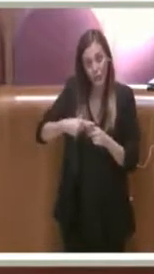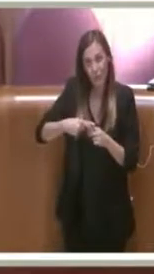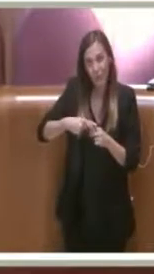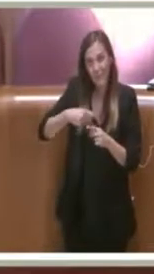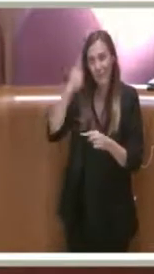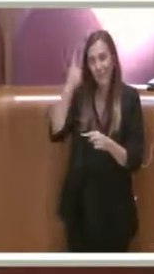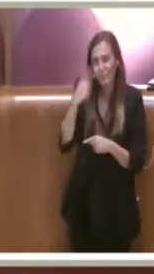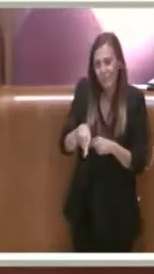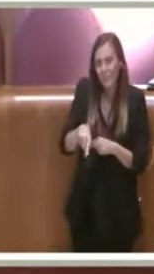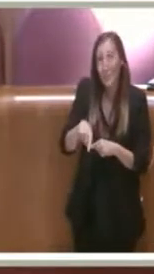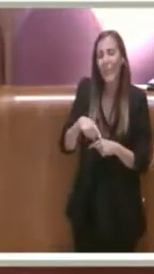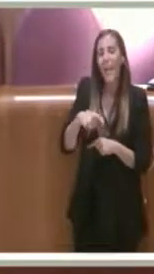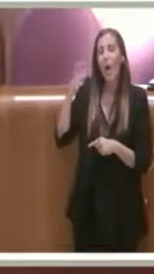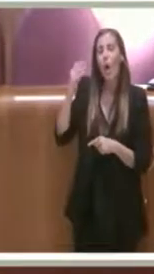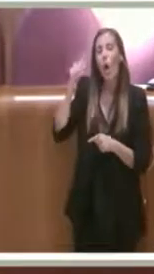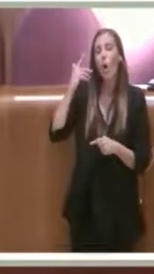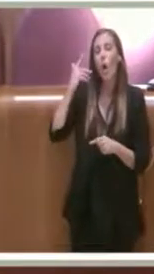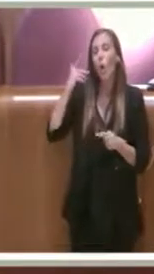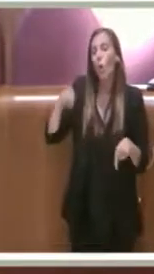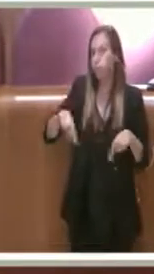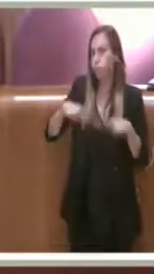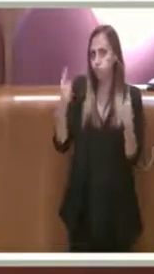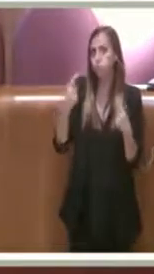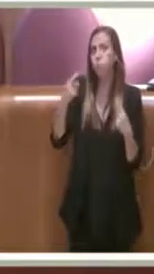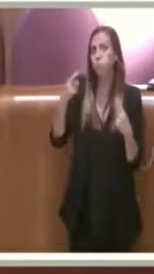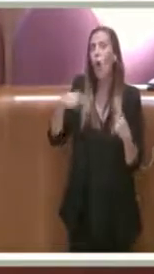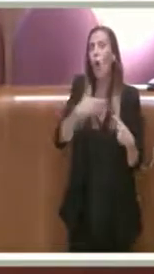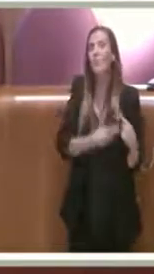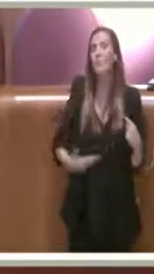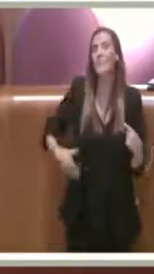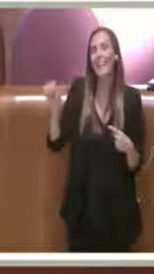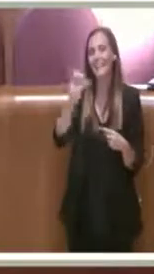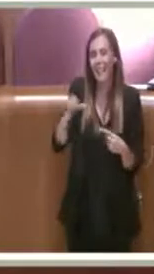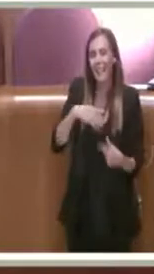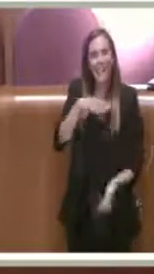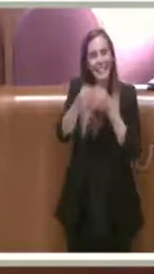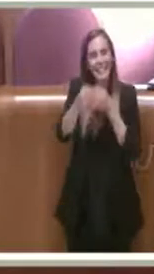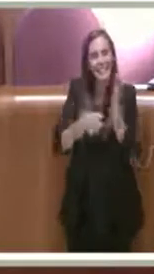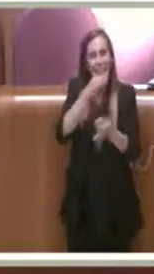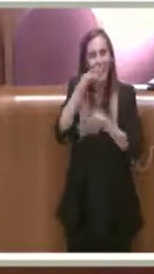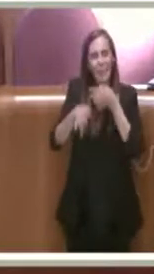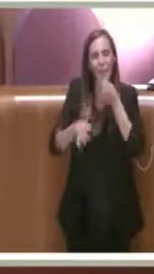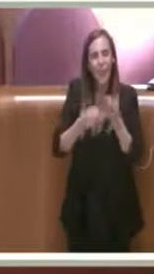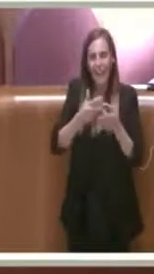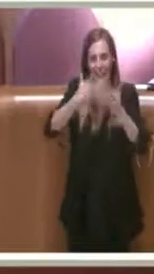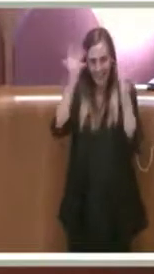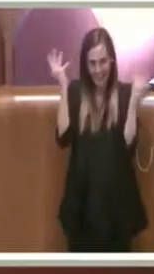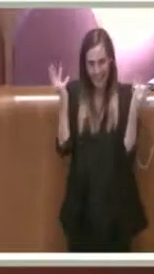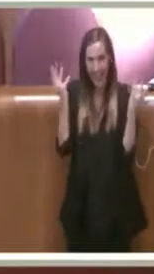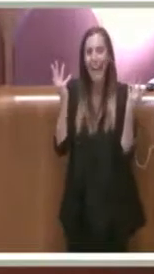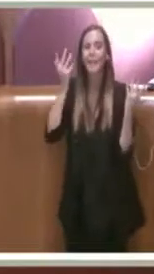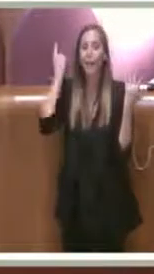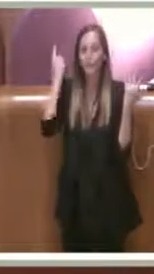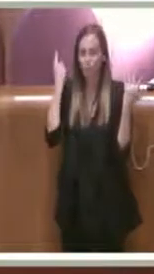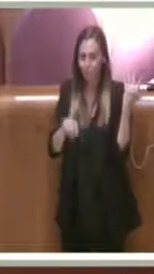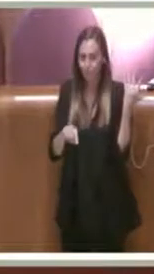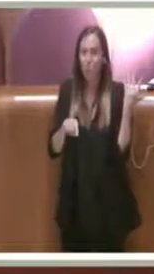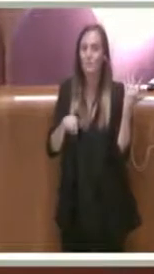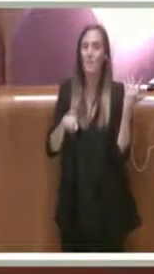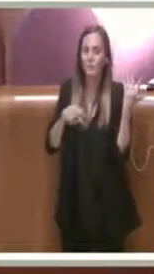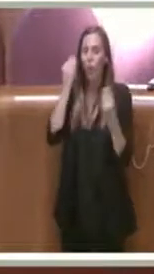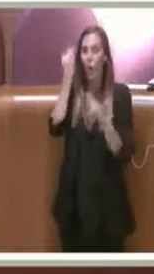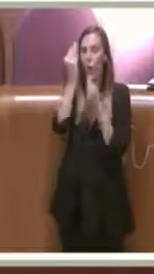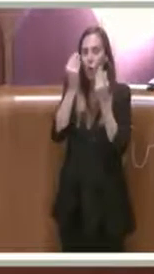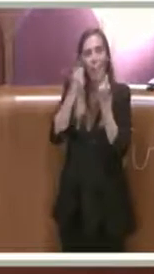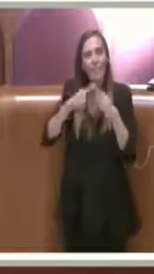già accennato la consigliera Seccia, abbiamo proprio specificato la procedura delle controdeduzioni, in particolare abbiamo anche indicato